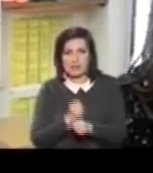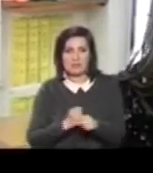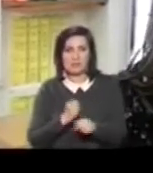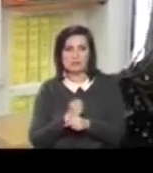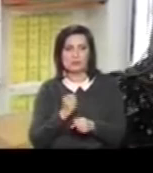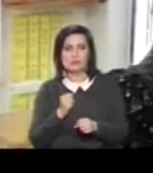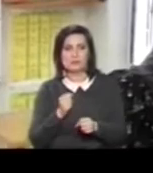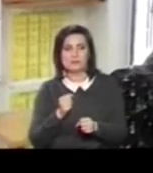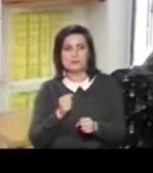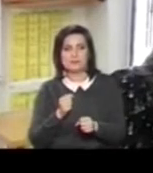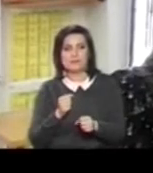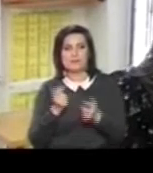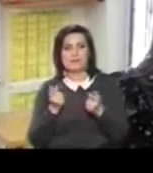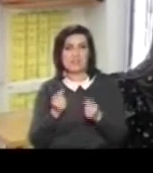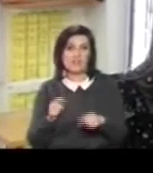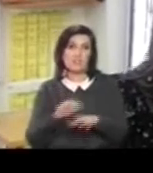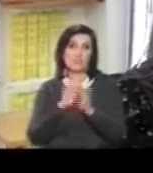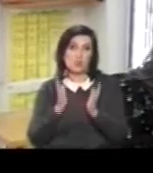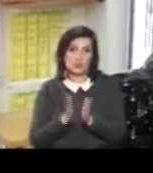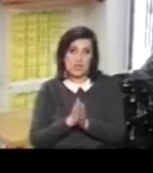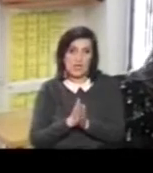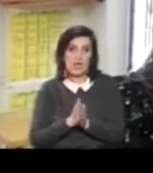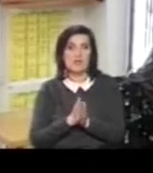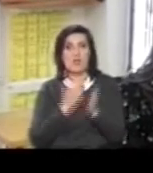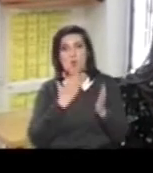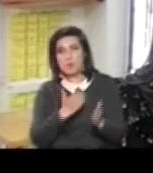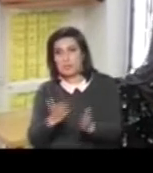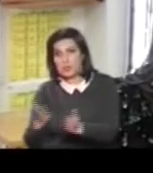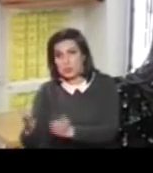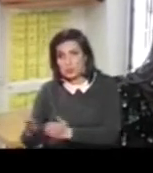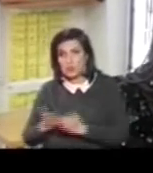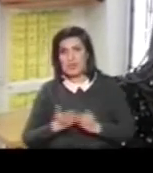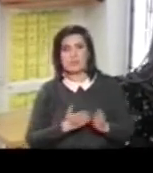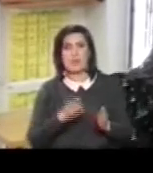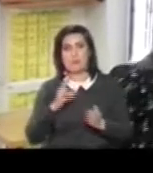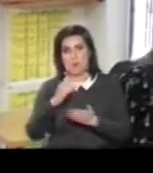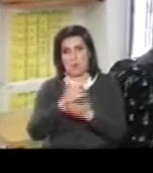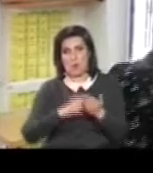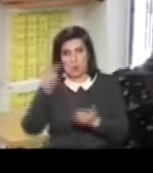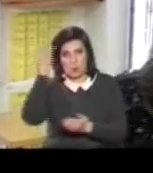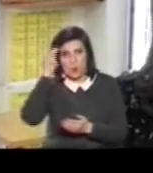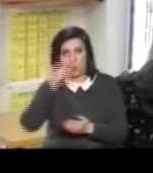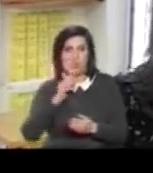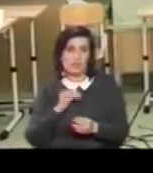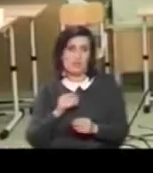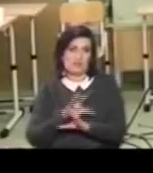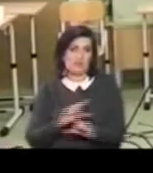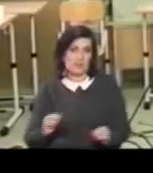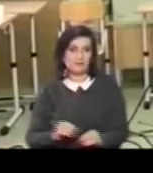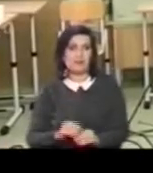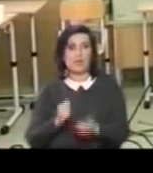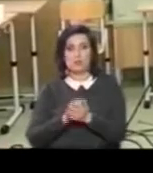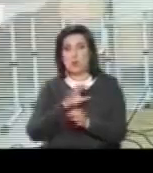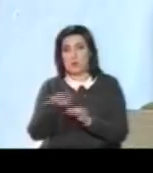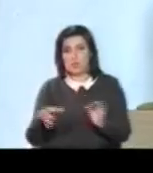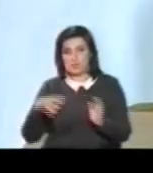пропрацьовується. Невеличке узагальнення, бліц-опитування по контенту всього уроку. І на цьому все. До